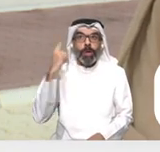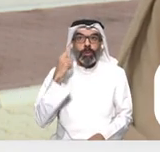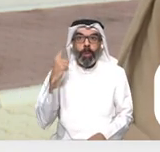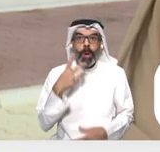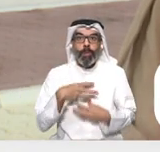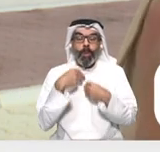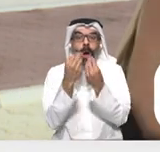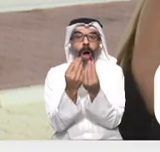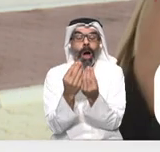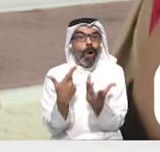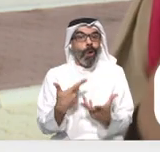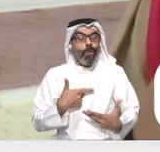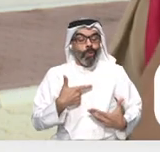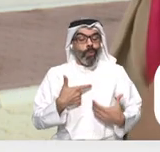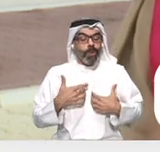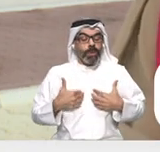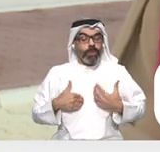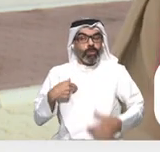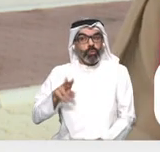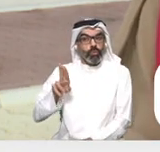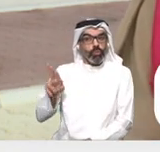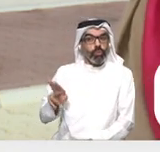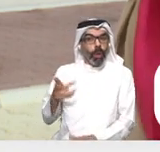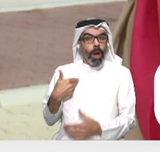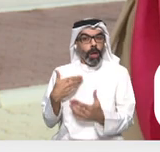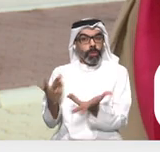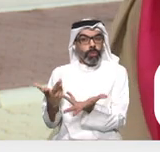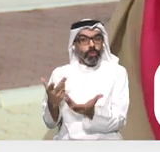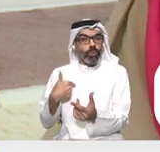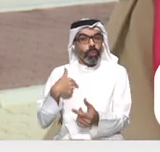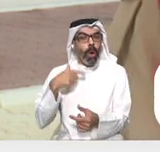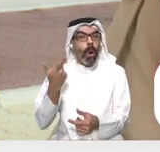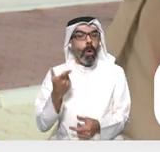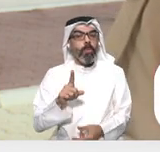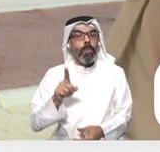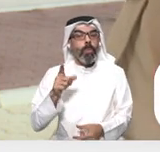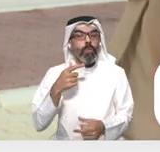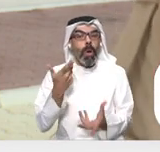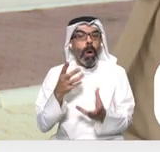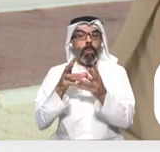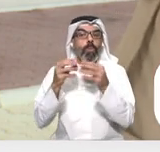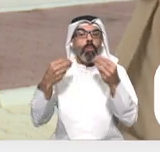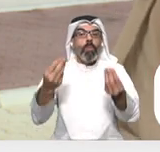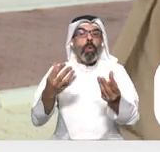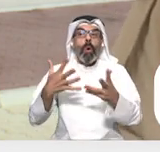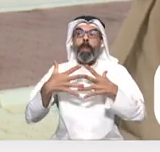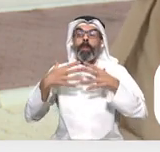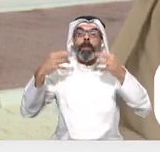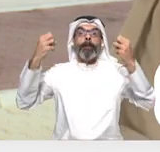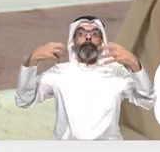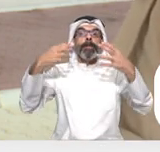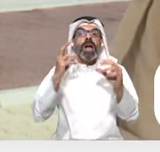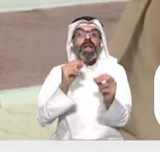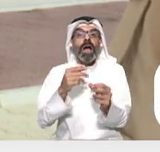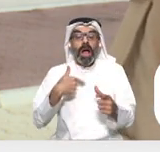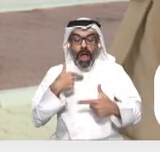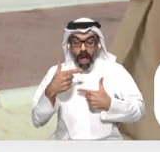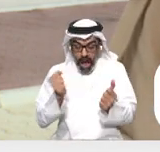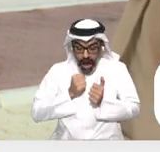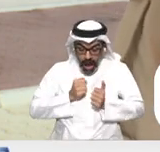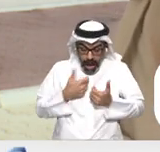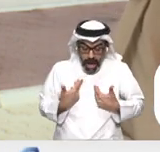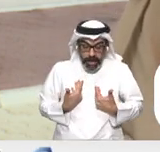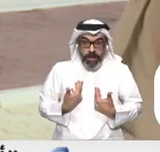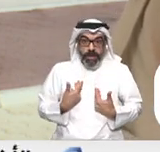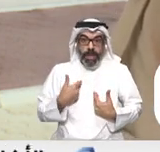يرددونها، وليسألوا لو سألوا أهلهم ولا سألوا نفسهم شنو يعني بوركتا يا وطني الكويت لنا، راح يعرفون